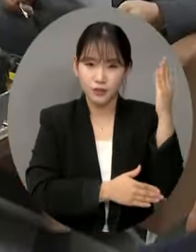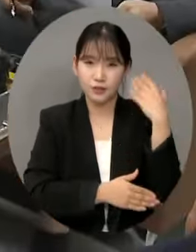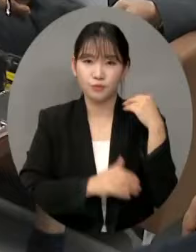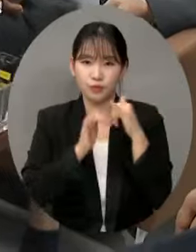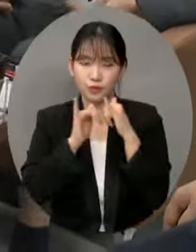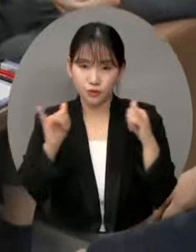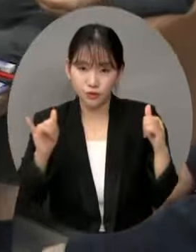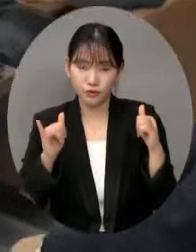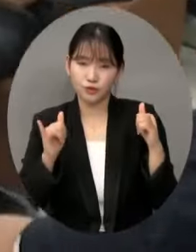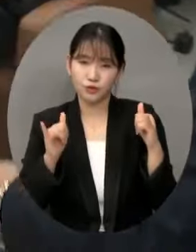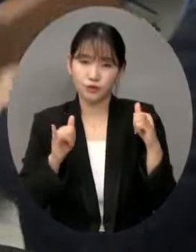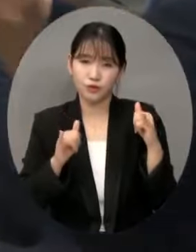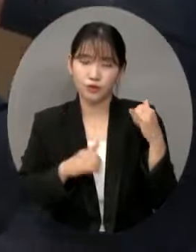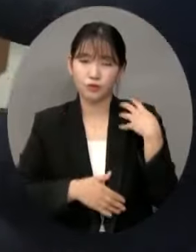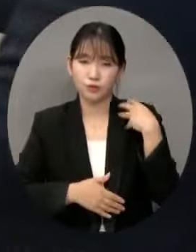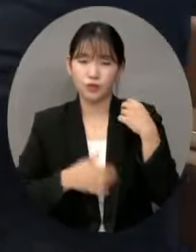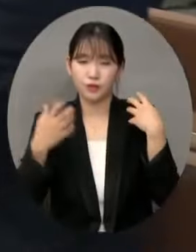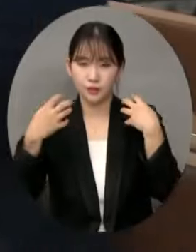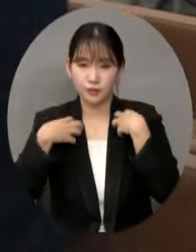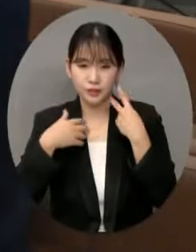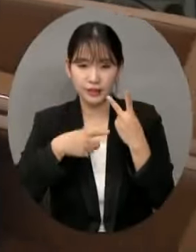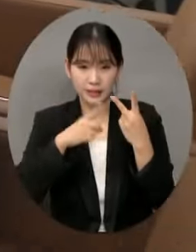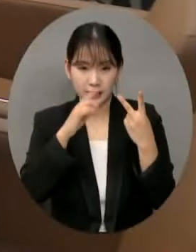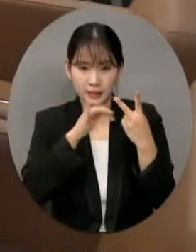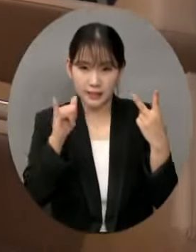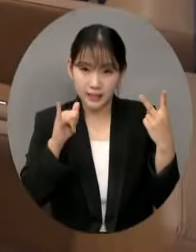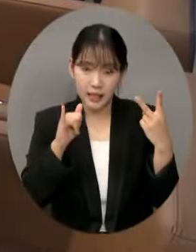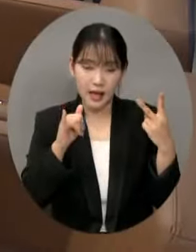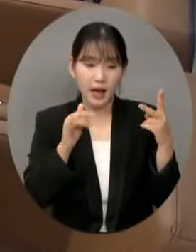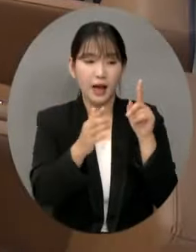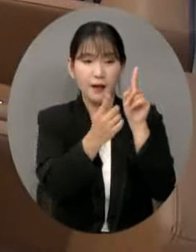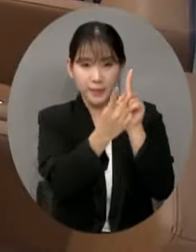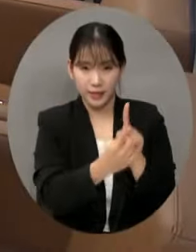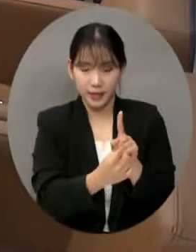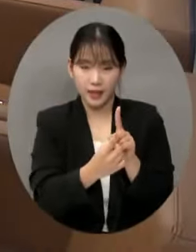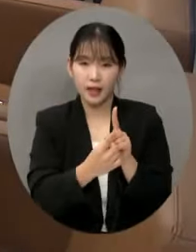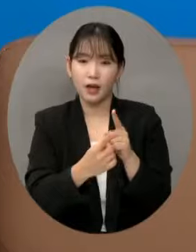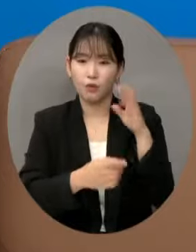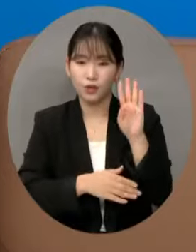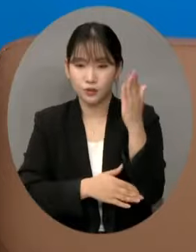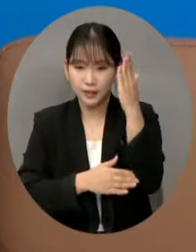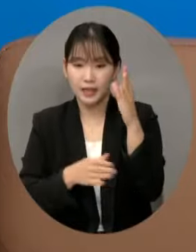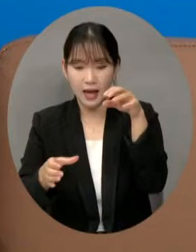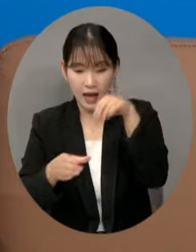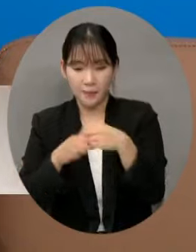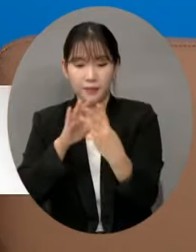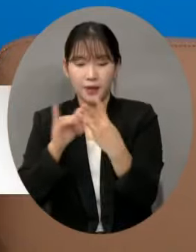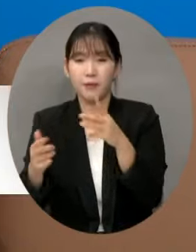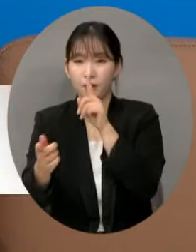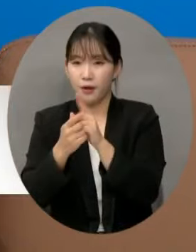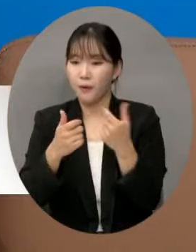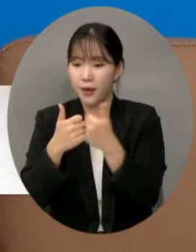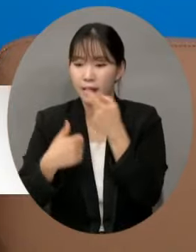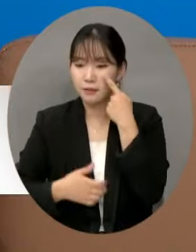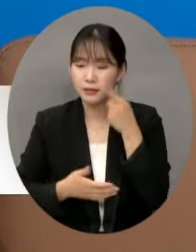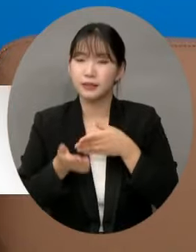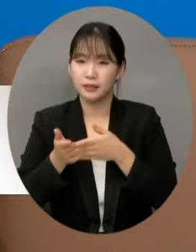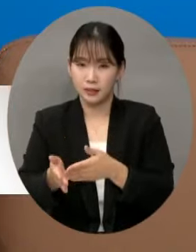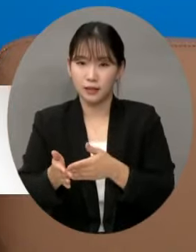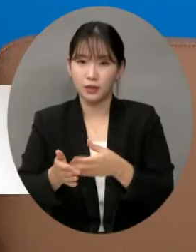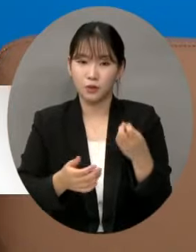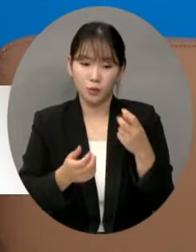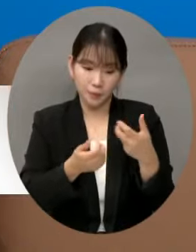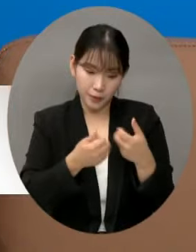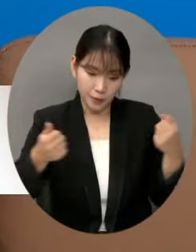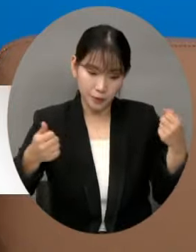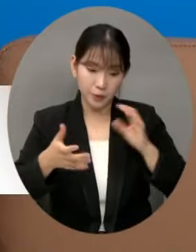물론 전남도가 포함된 3자 회담 등 조정자 역할을 자처했습니다. 또한 민군공항 이전을 위한 별도의